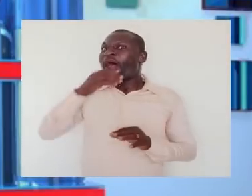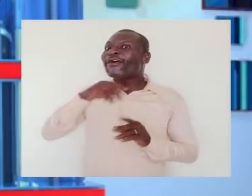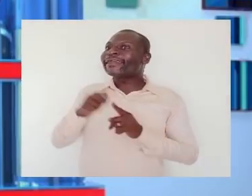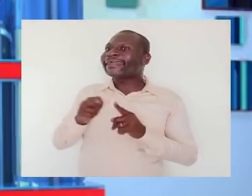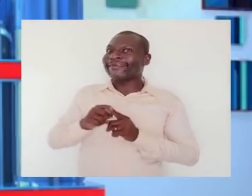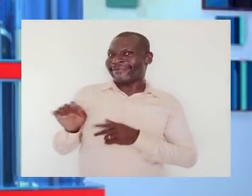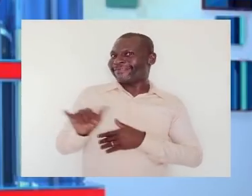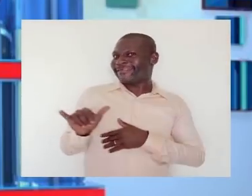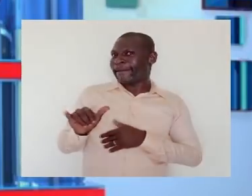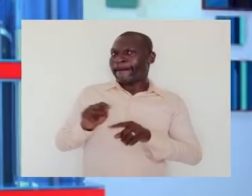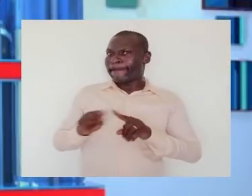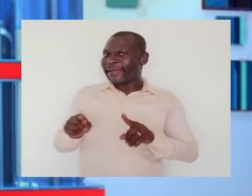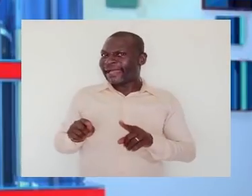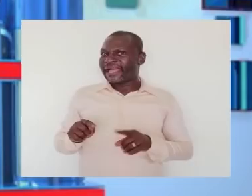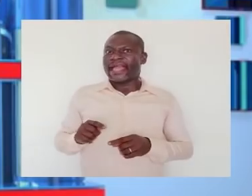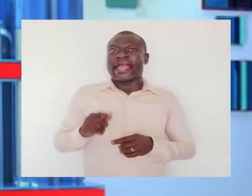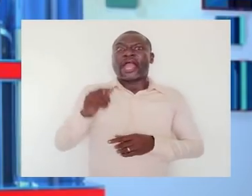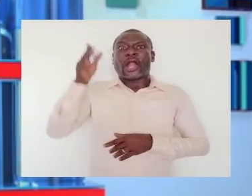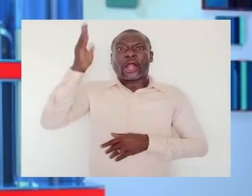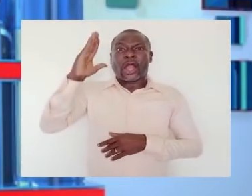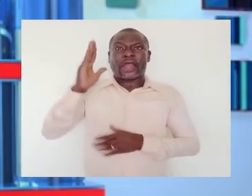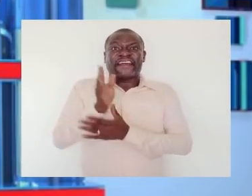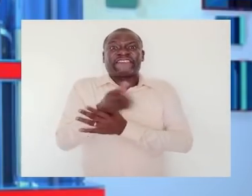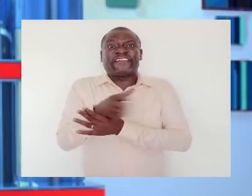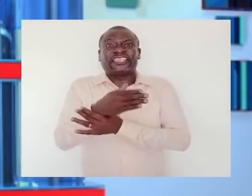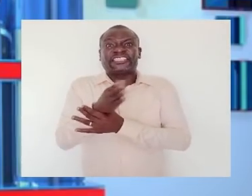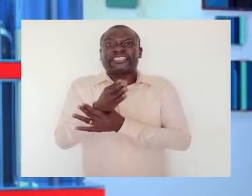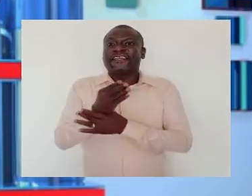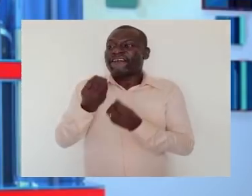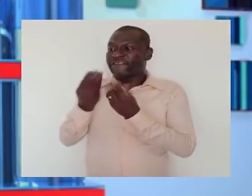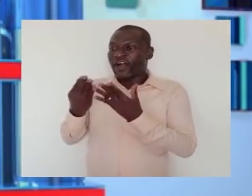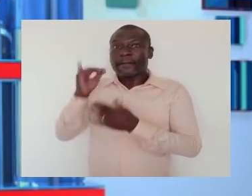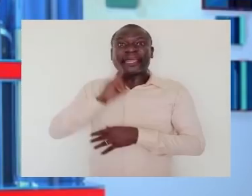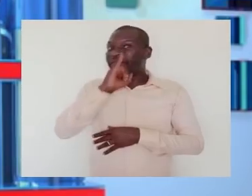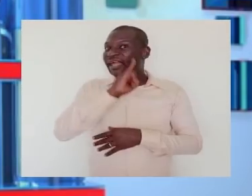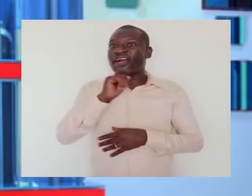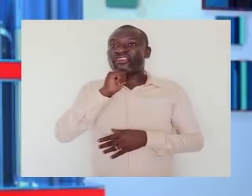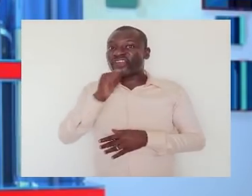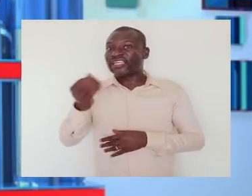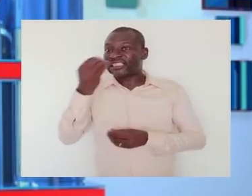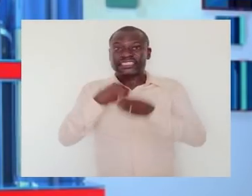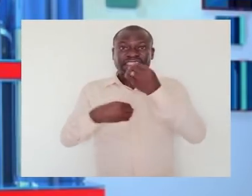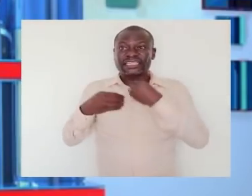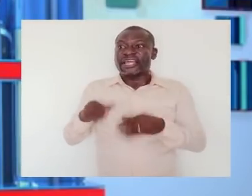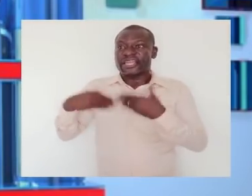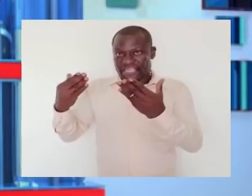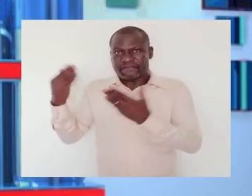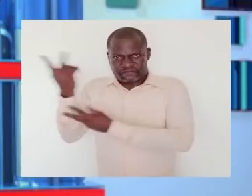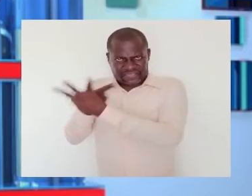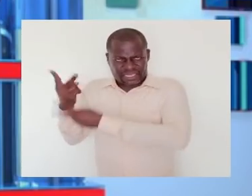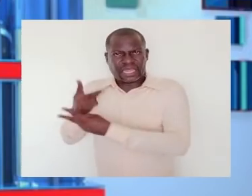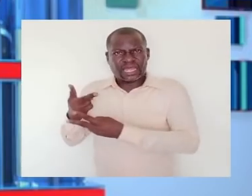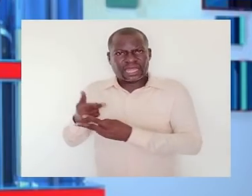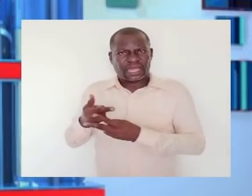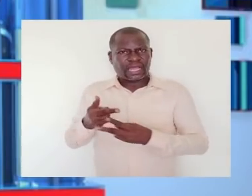Apamda demu, sana netye. Ena mwa, nanyanko ponse, mema izwa ifo enyu eno. Unyame kacha wama se, omumfama